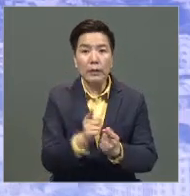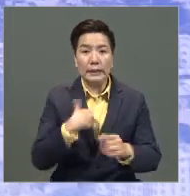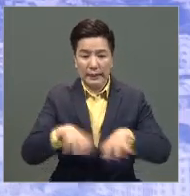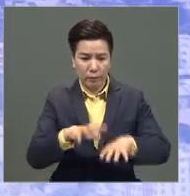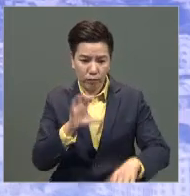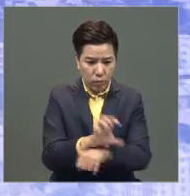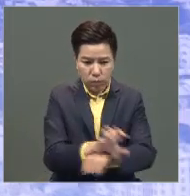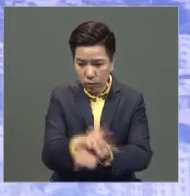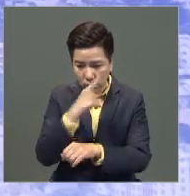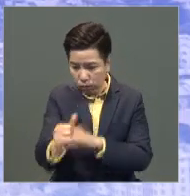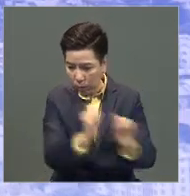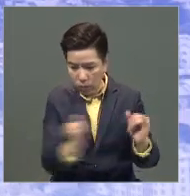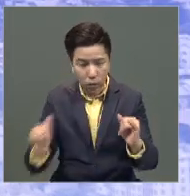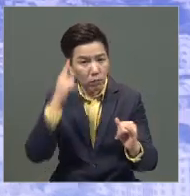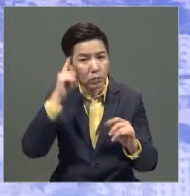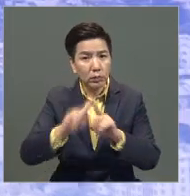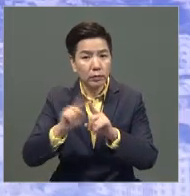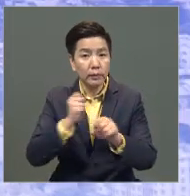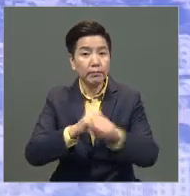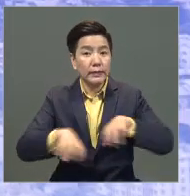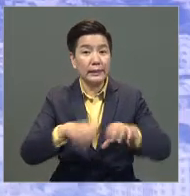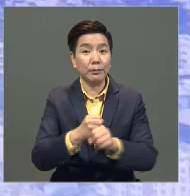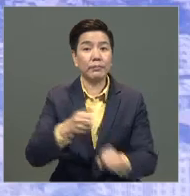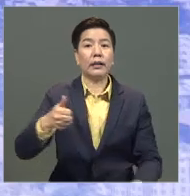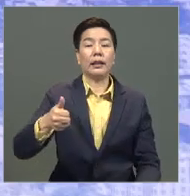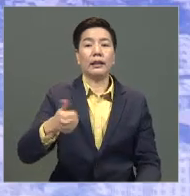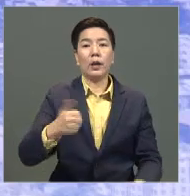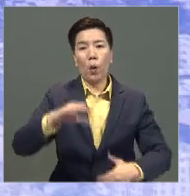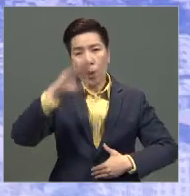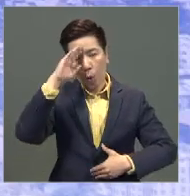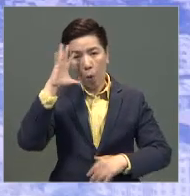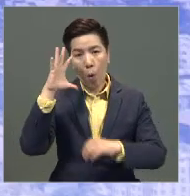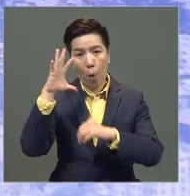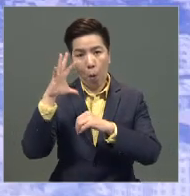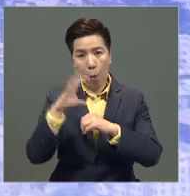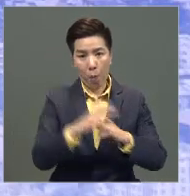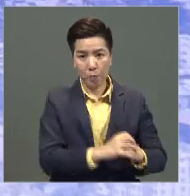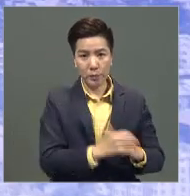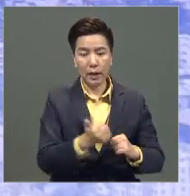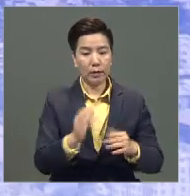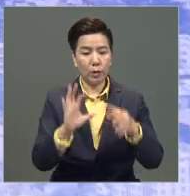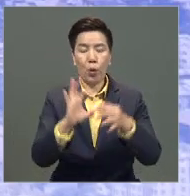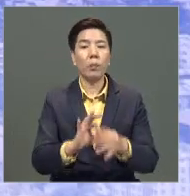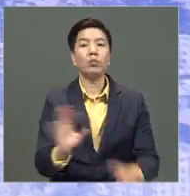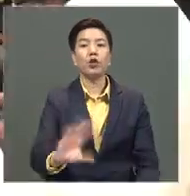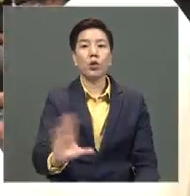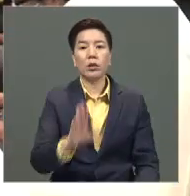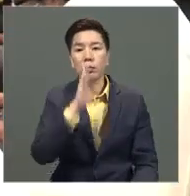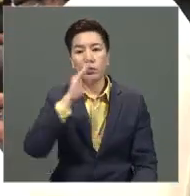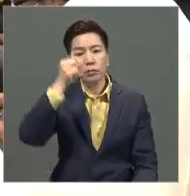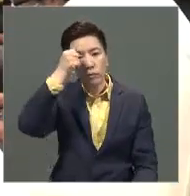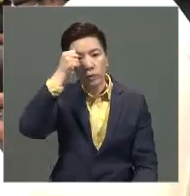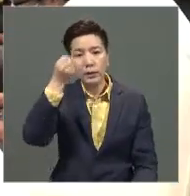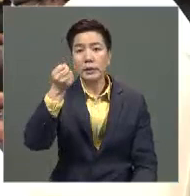ได้อยู่นะครับก็ทำให้การควบคุมโรคเกิดขึ้นได้ก็คงไม่จำเป็นต้องล็อกดาวน์แต่ถ้า14วัน